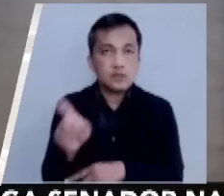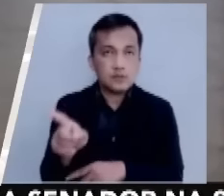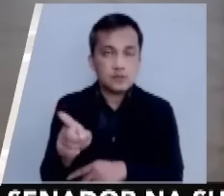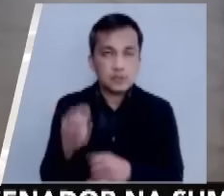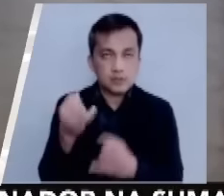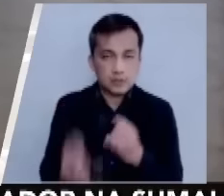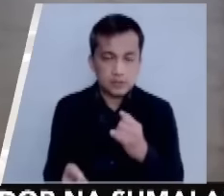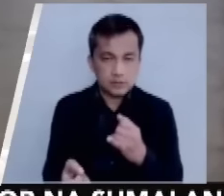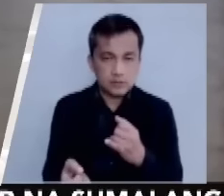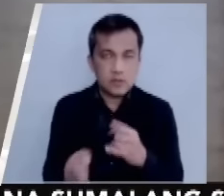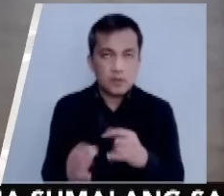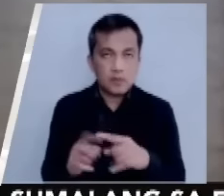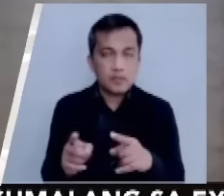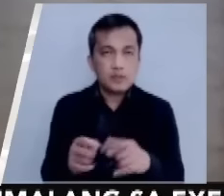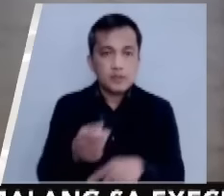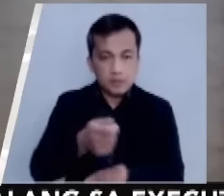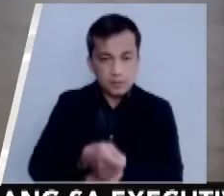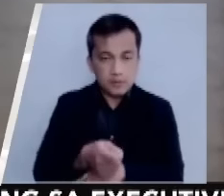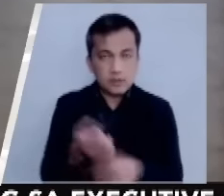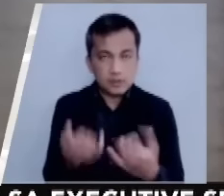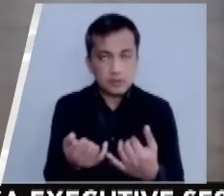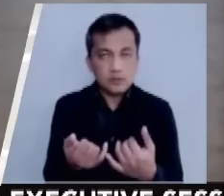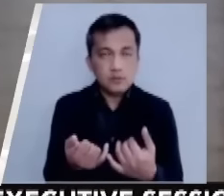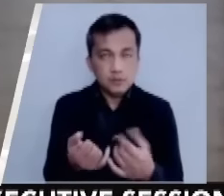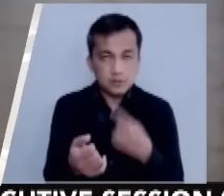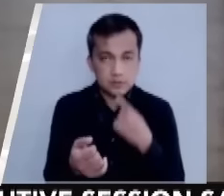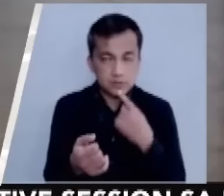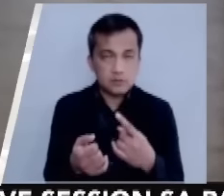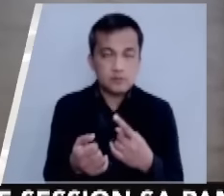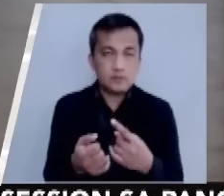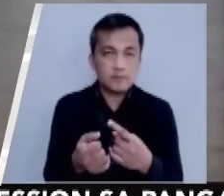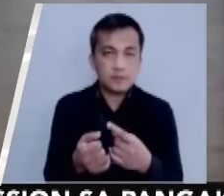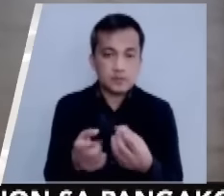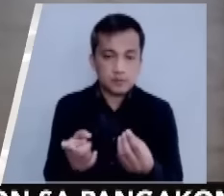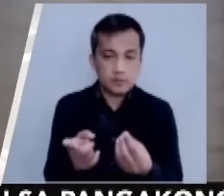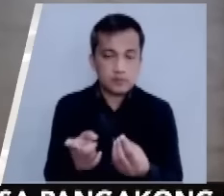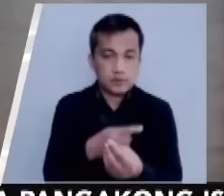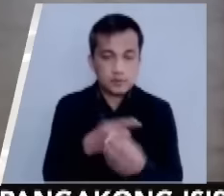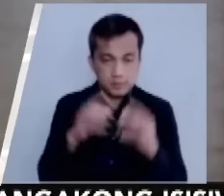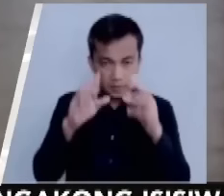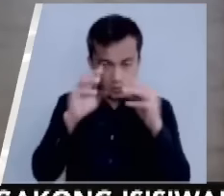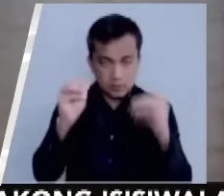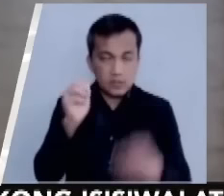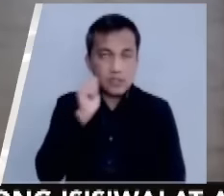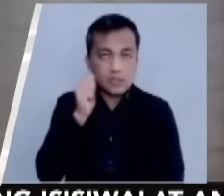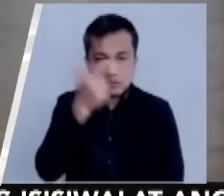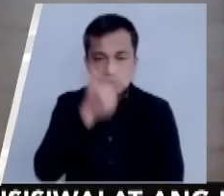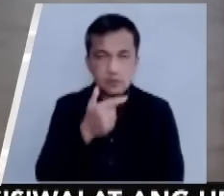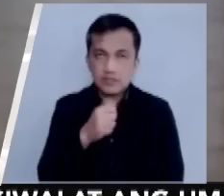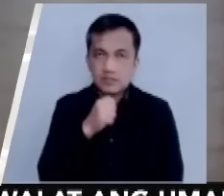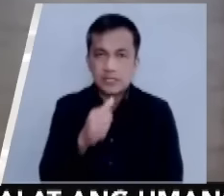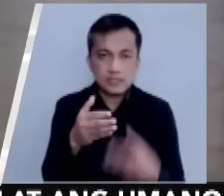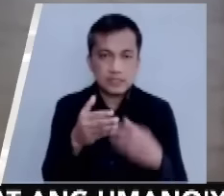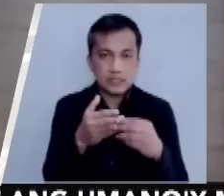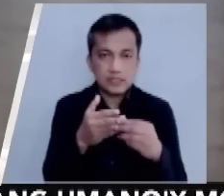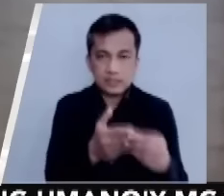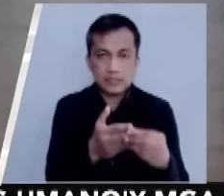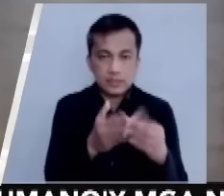sa pagdinig ngayong araw, sinabi po ni Dismissed Mayor Alice Go na hindi siya mastermind kundi isang biktima.